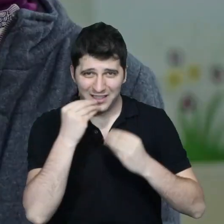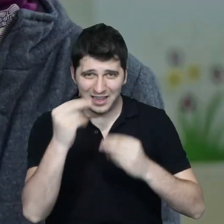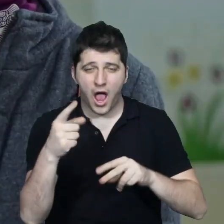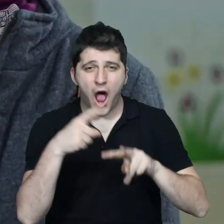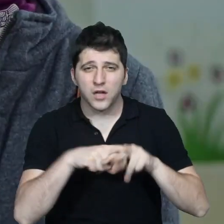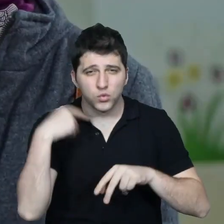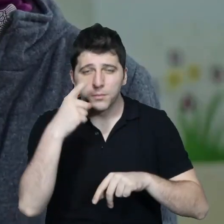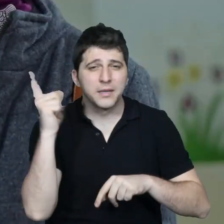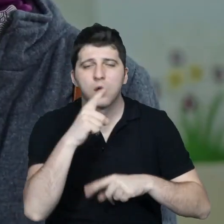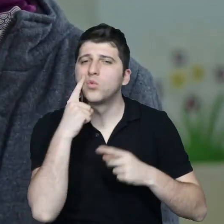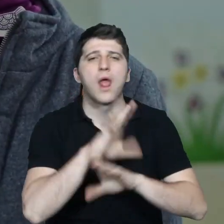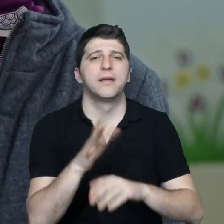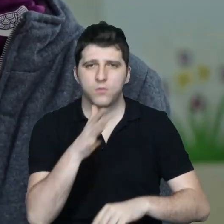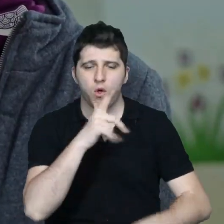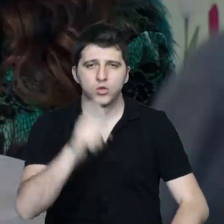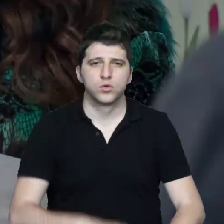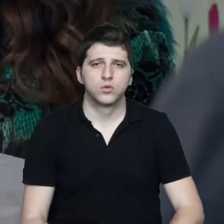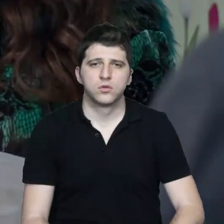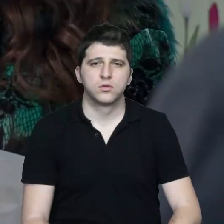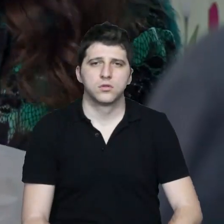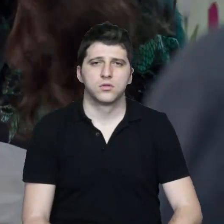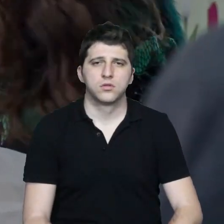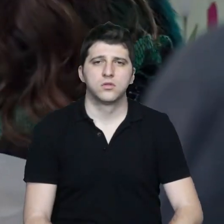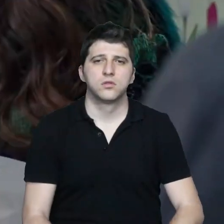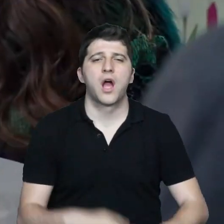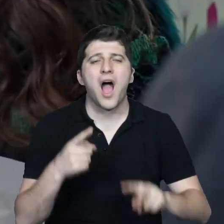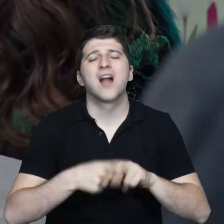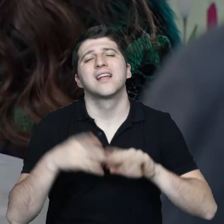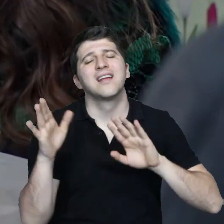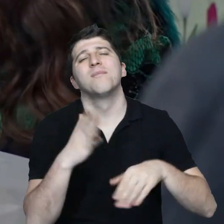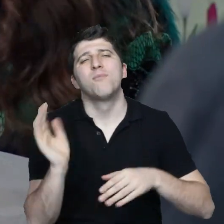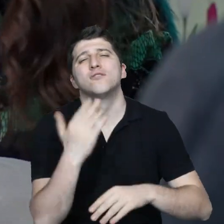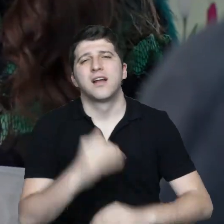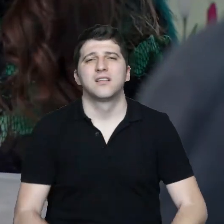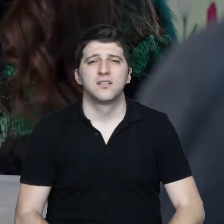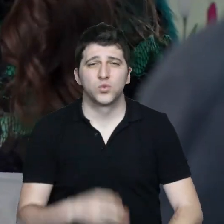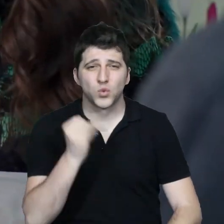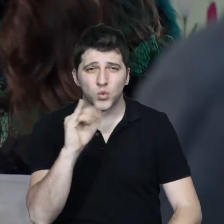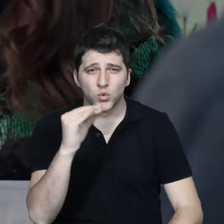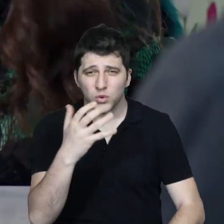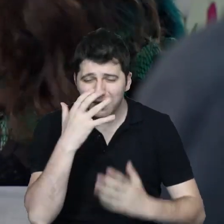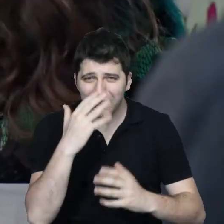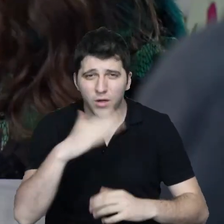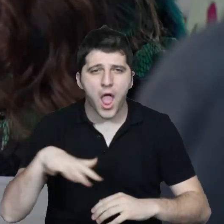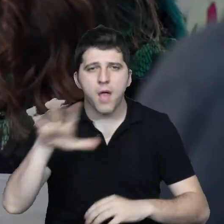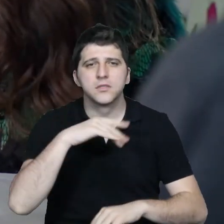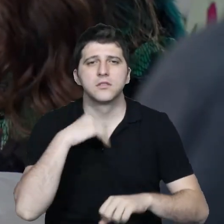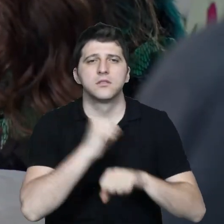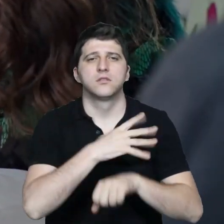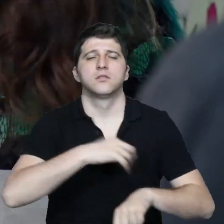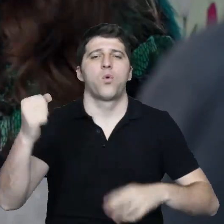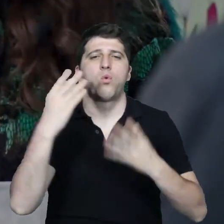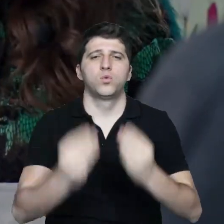suratını bir daha hayatta göremeyiz biliyor musunuz? Arda'yı geçtim. Kötü çocuk büyütmekten hepinizi alırlar benim